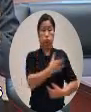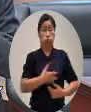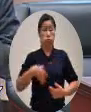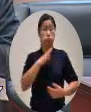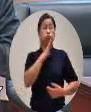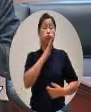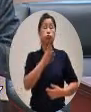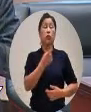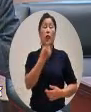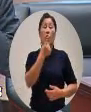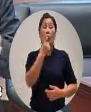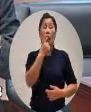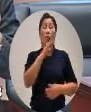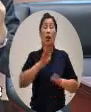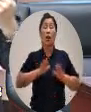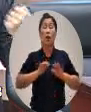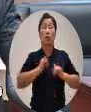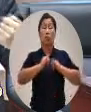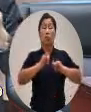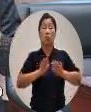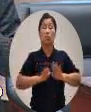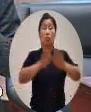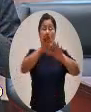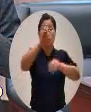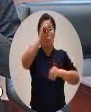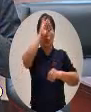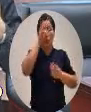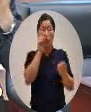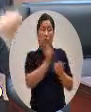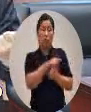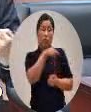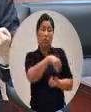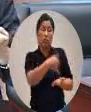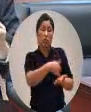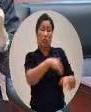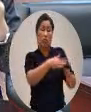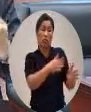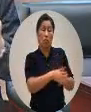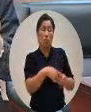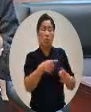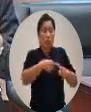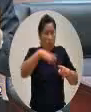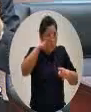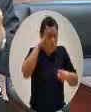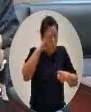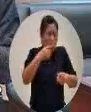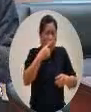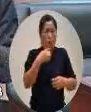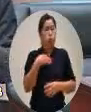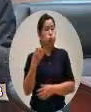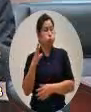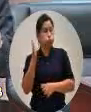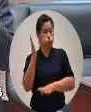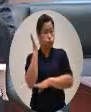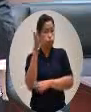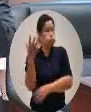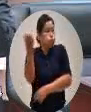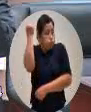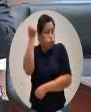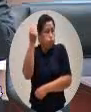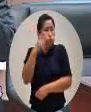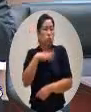我覺得民進黨有時候對不起有一些弱勢者雖然我們執政但是還有很多事情沒有做得很好